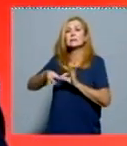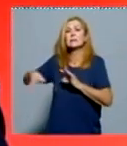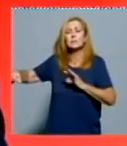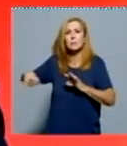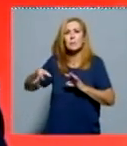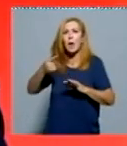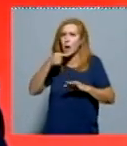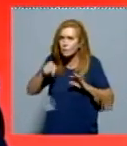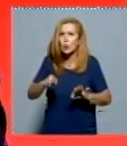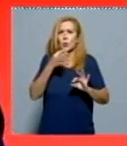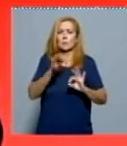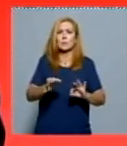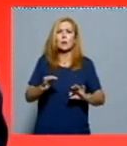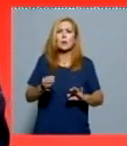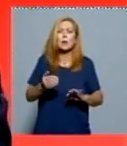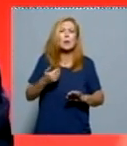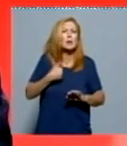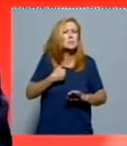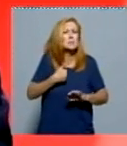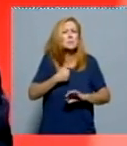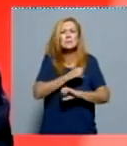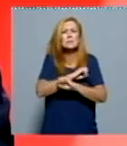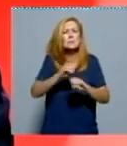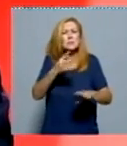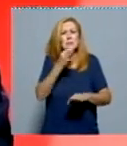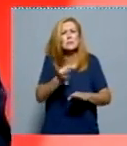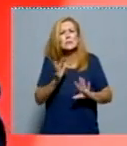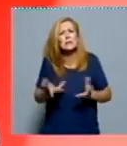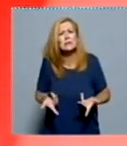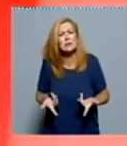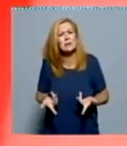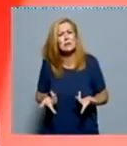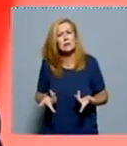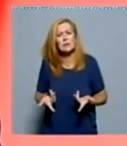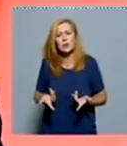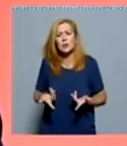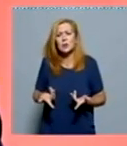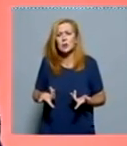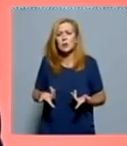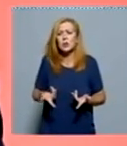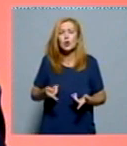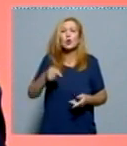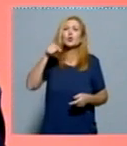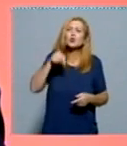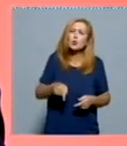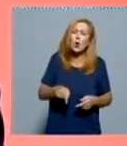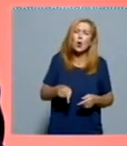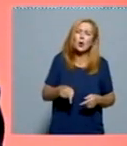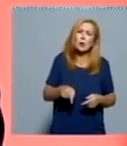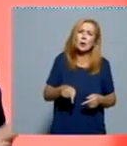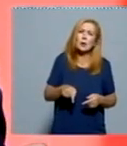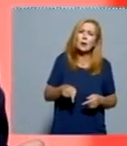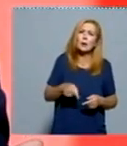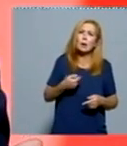είπε? Τι μήνυμα περνάει? Τώρα λοιπόν, τι ακριβώς, γιατί